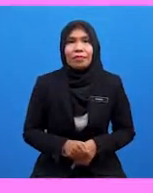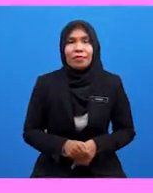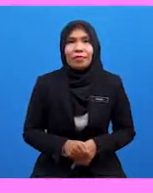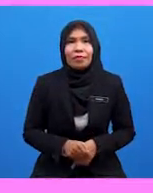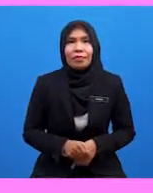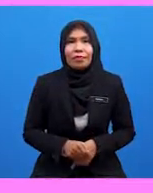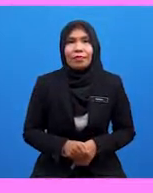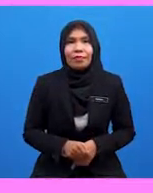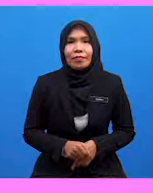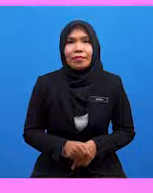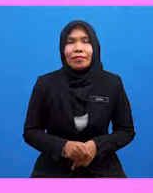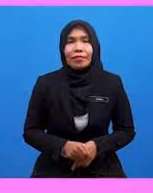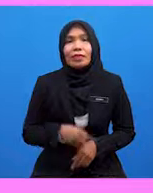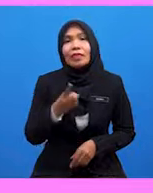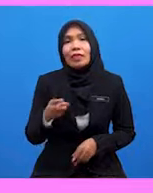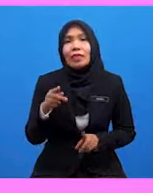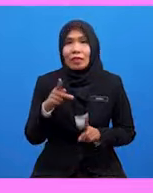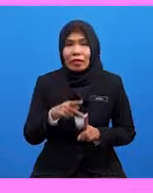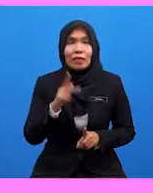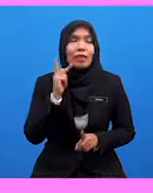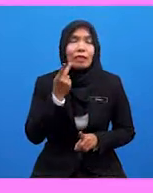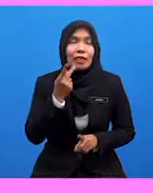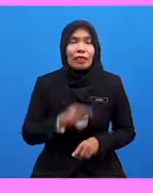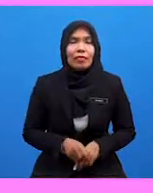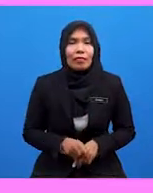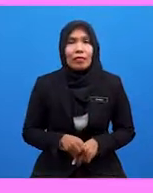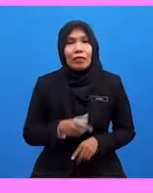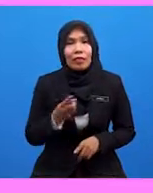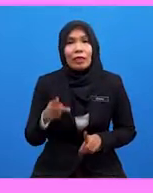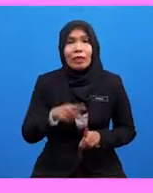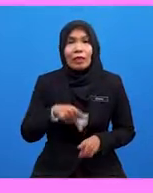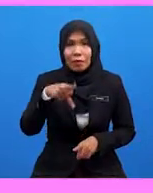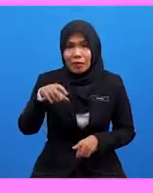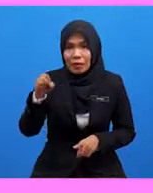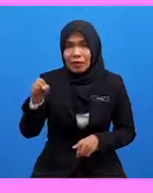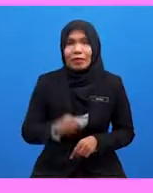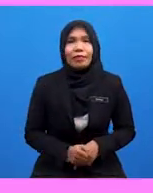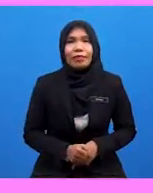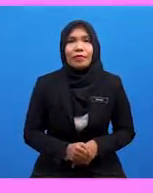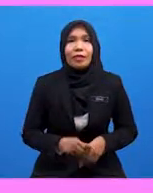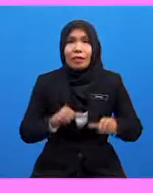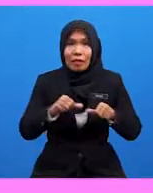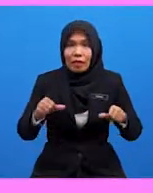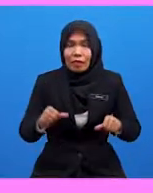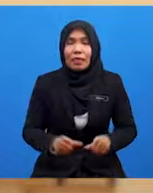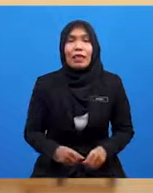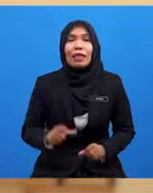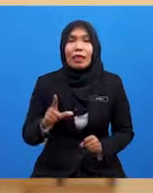jawapannya begini. Dia ke kantin, dia ke perpustakaan. Ayat ini lengkap dan semua pelajar